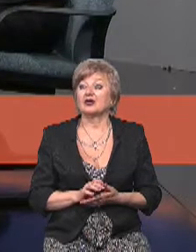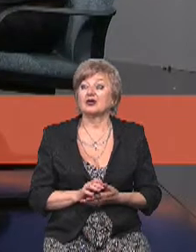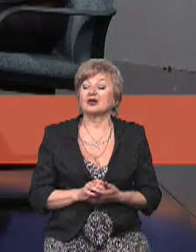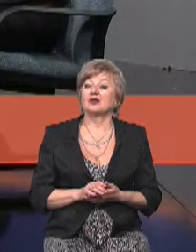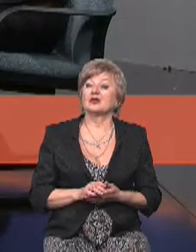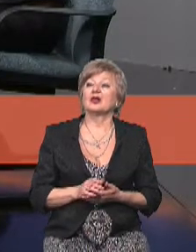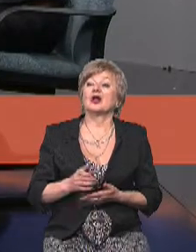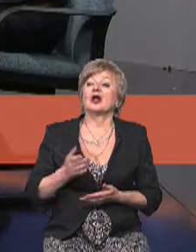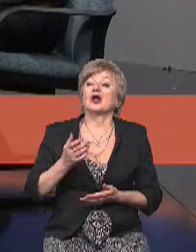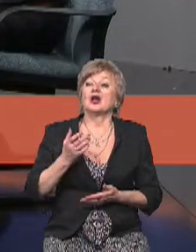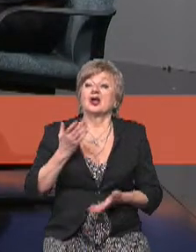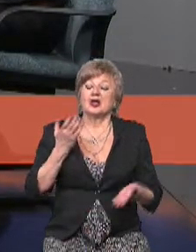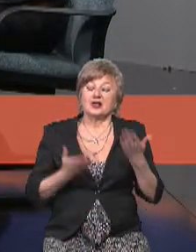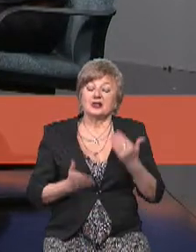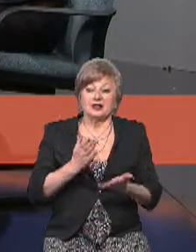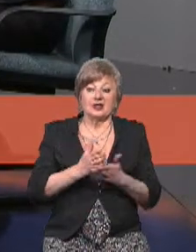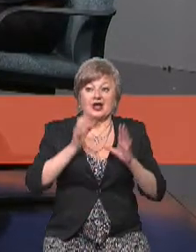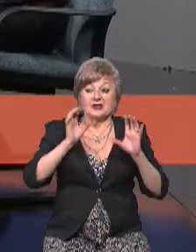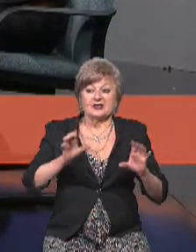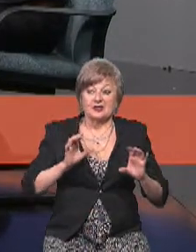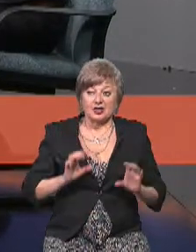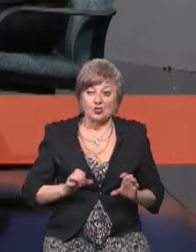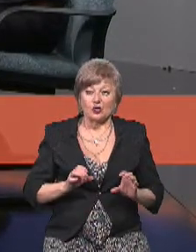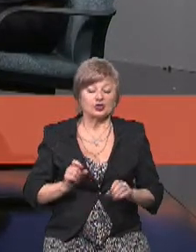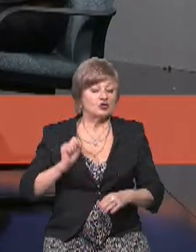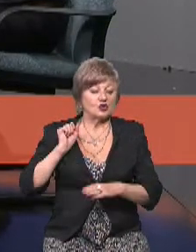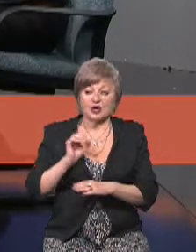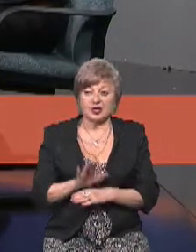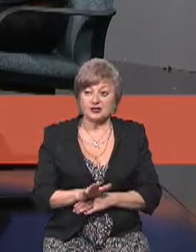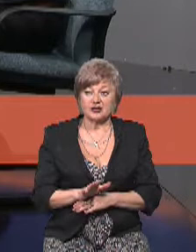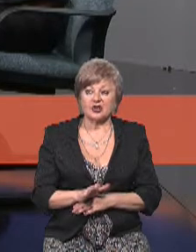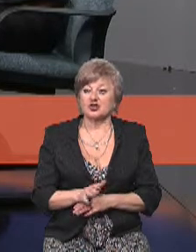коли є закон? Є закон. Ніякими